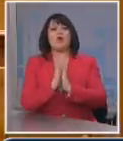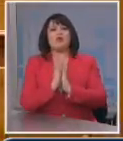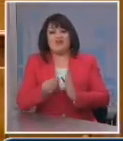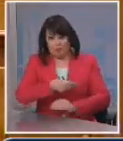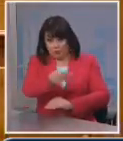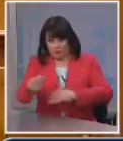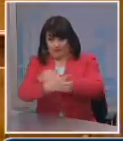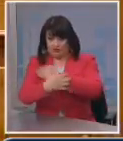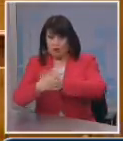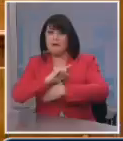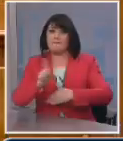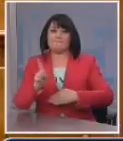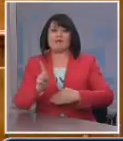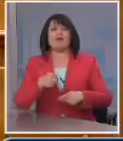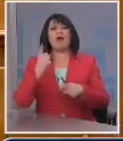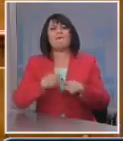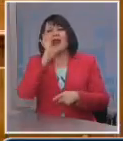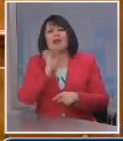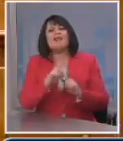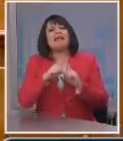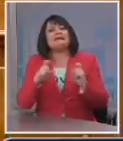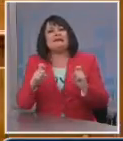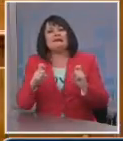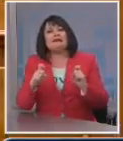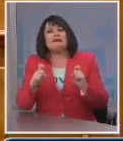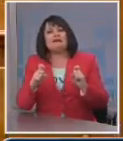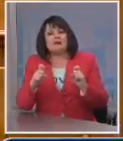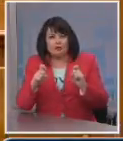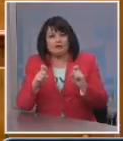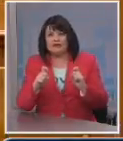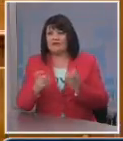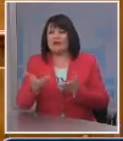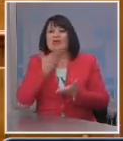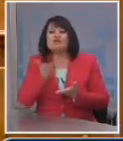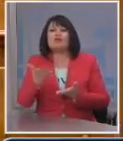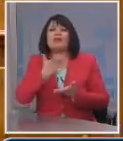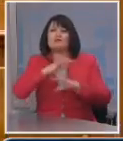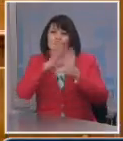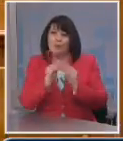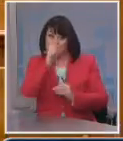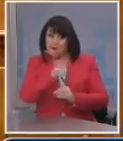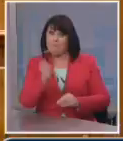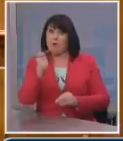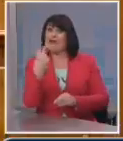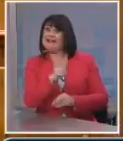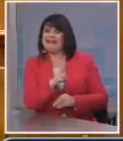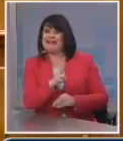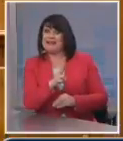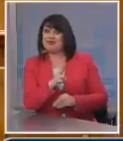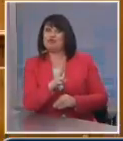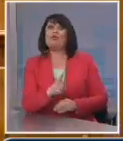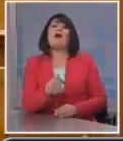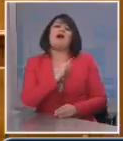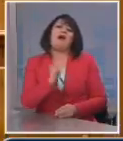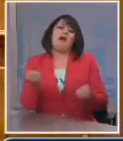φτώχεια. Και η απλή αλήθεια είναι ότι το μείγμα της δημοσιονομικής πολιτικής το οποίο επιλέγεται δεν πρόκειται ποτέ